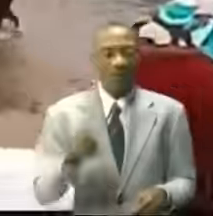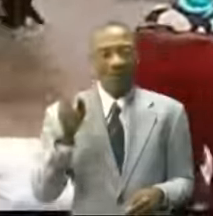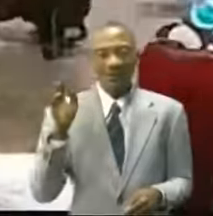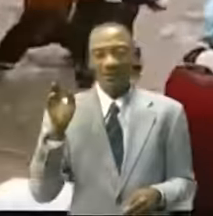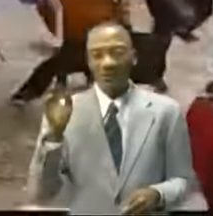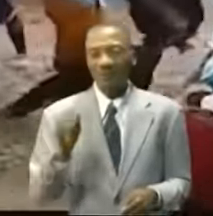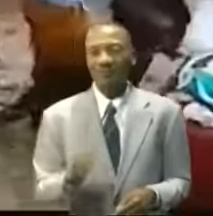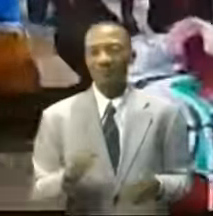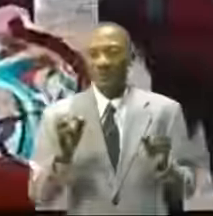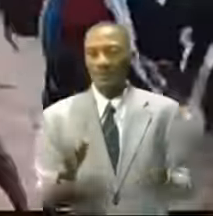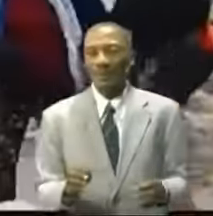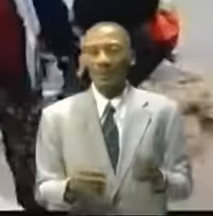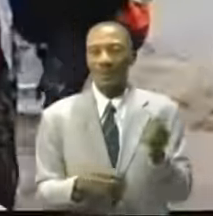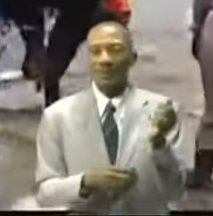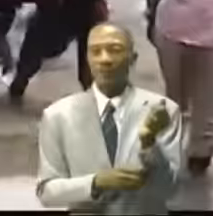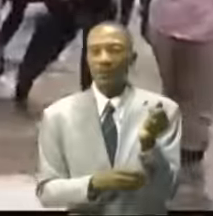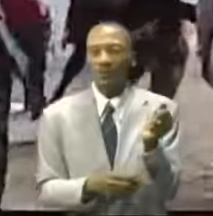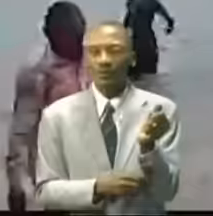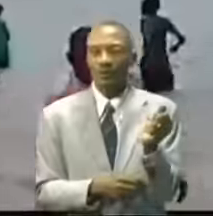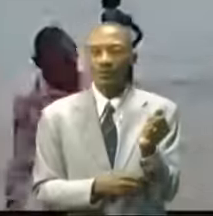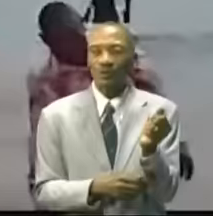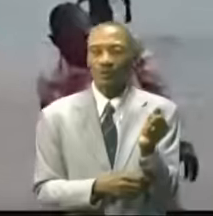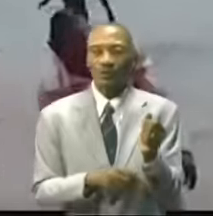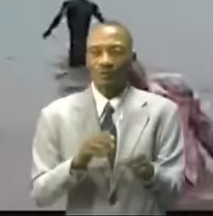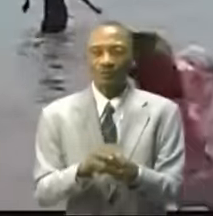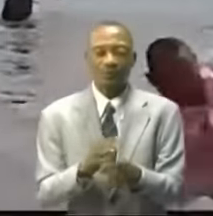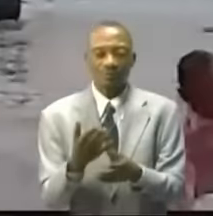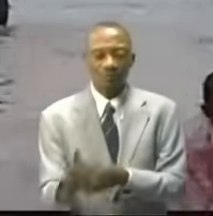aucune perte en vie humaine, mais en matériel.